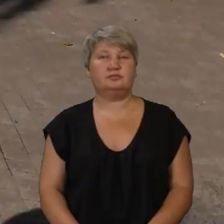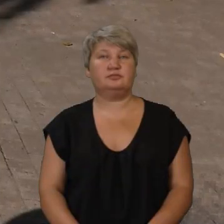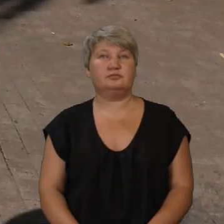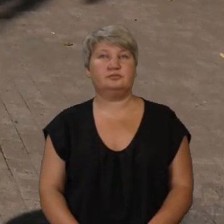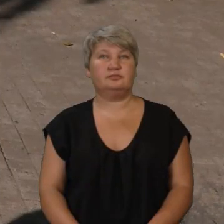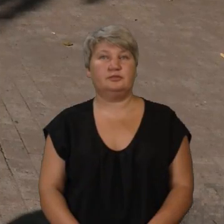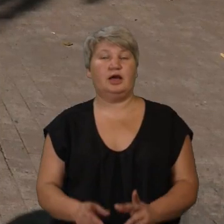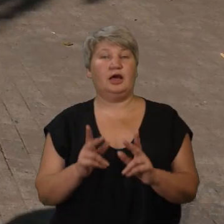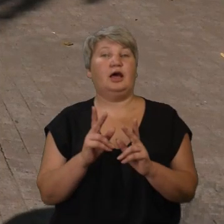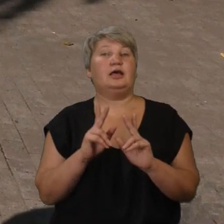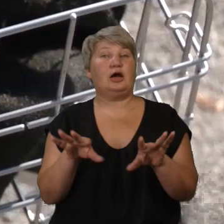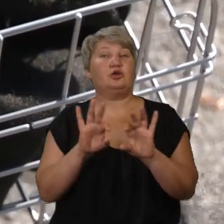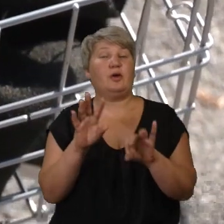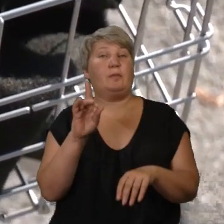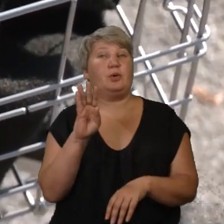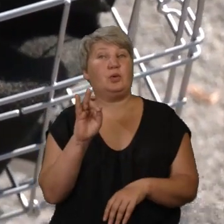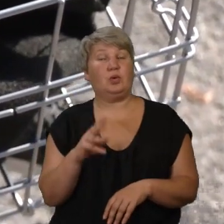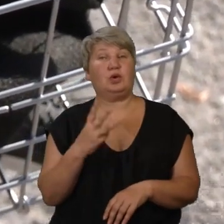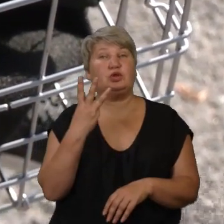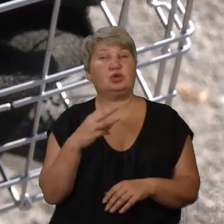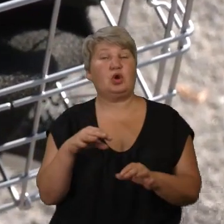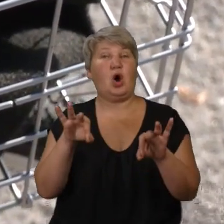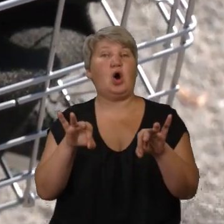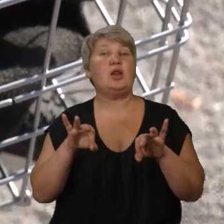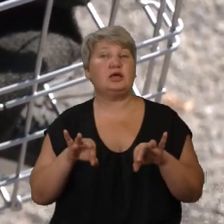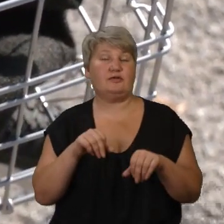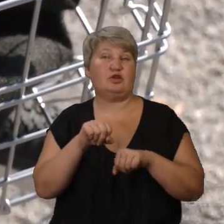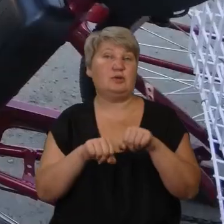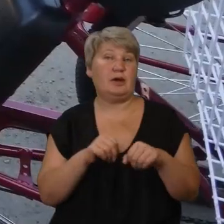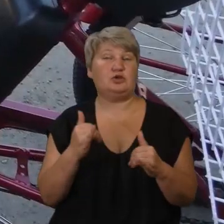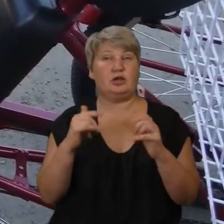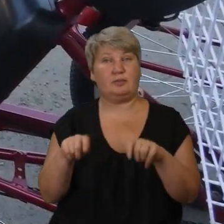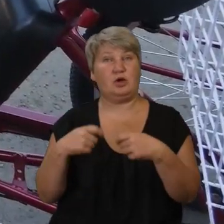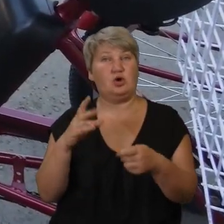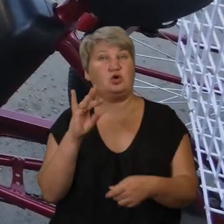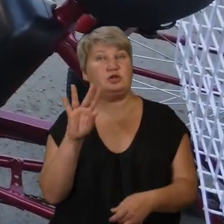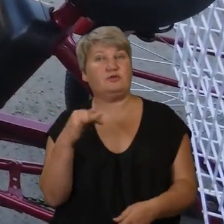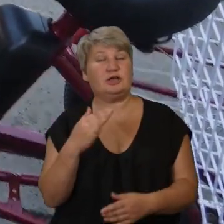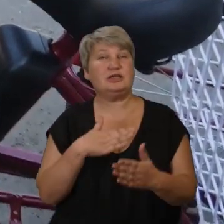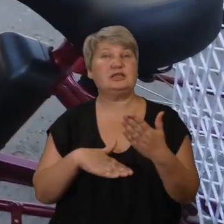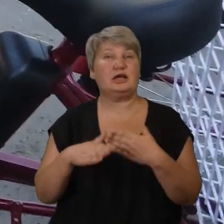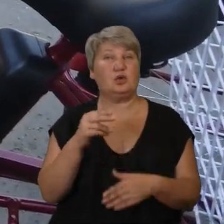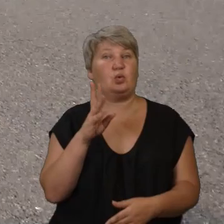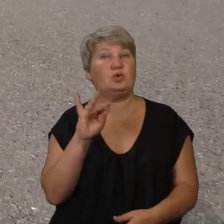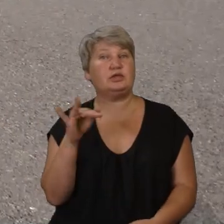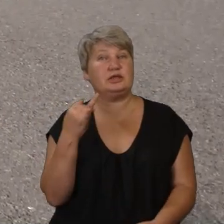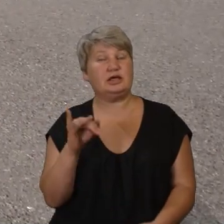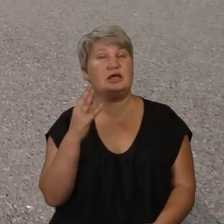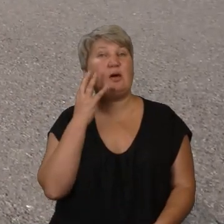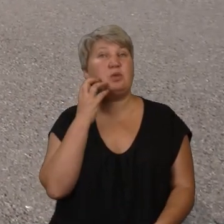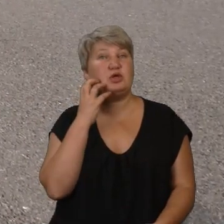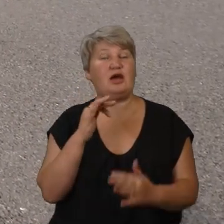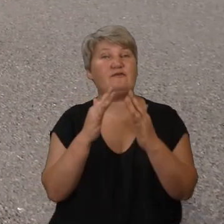як розповів Антон білюк триколісні електровелосипеди сьогодні передали рожнівській Снятинський кутський Яблунівський